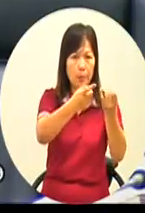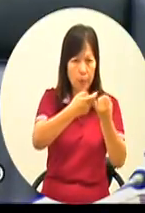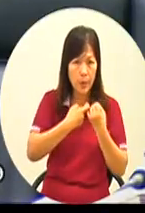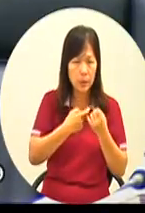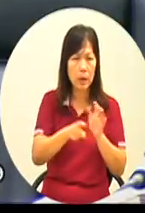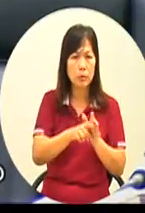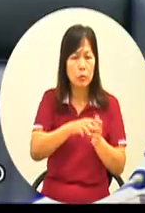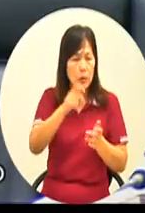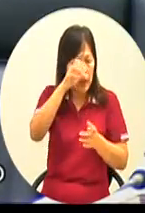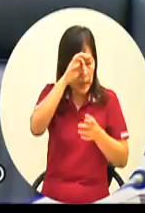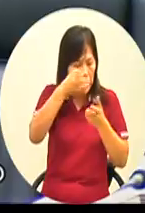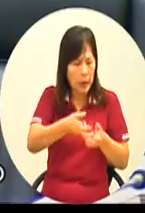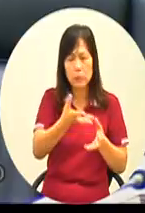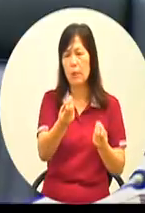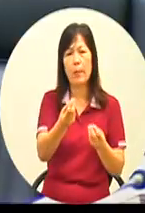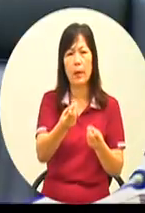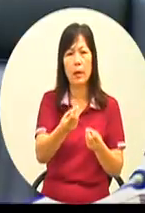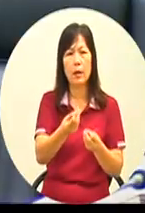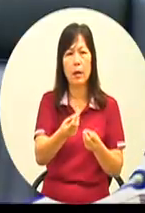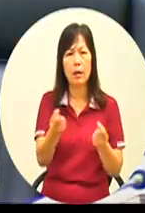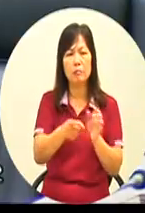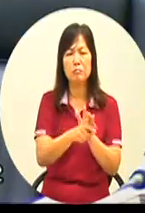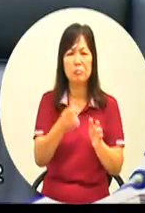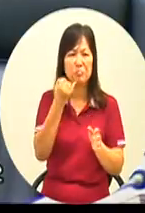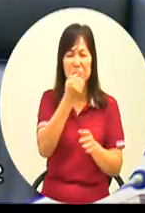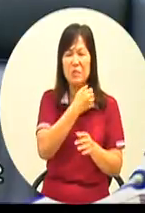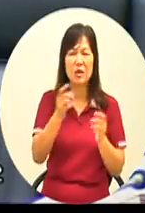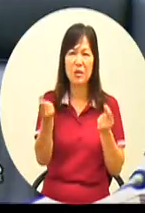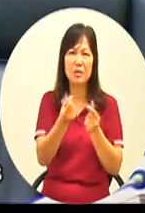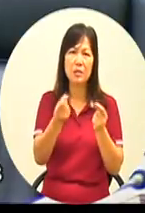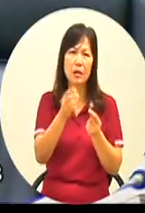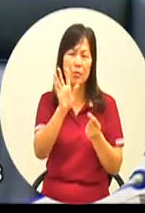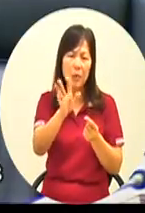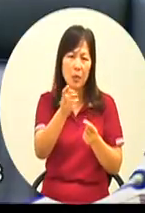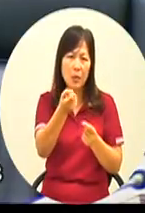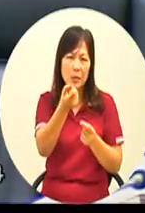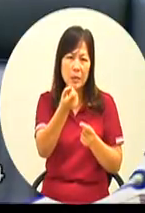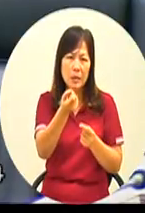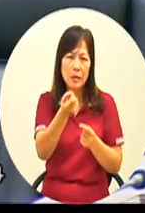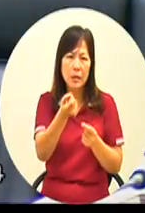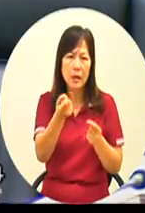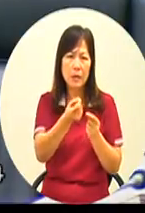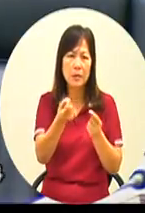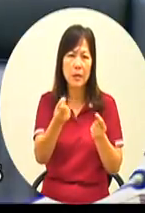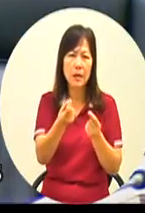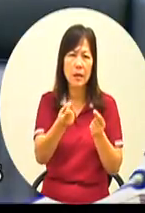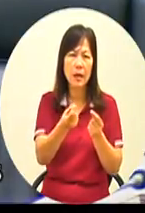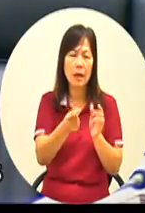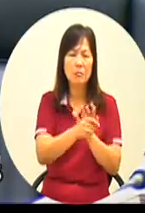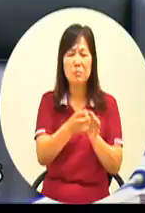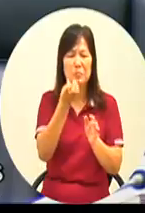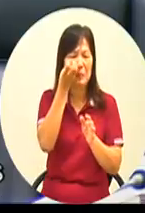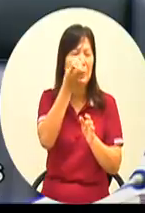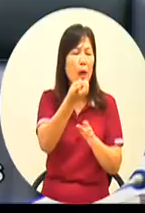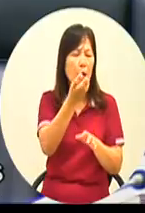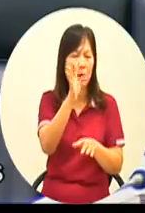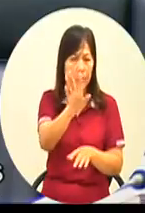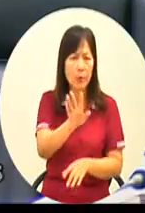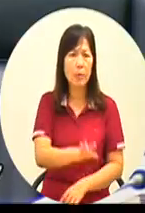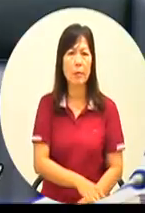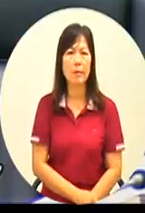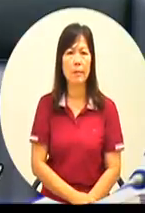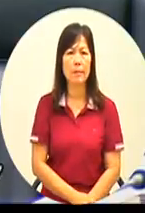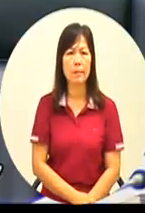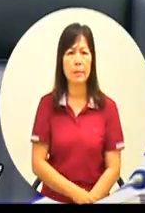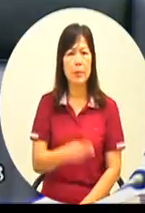不是很重视，说真的甚至有点可能是把它视为比较边缘的，或者是